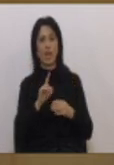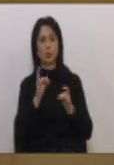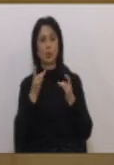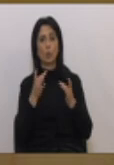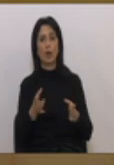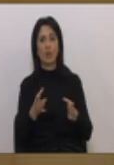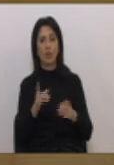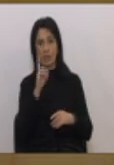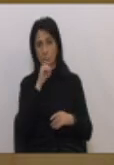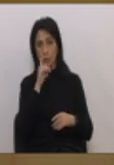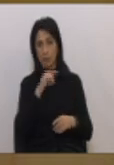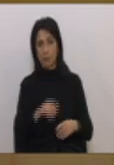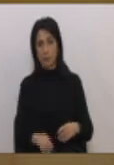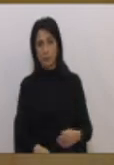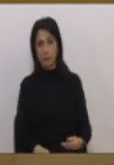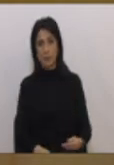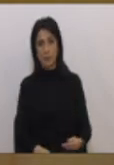უბრალოდ ტყუილია.